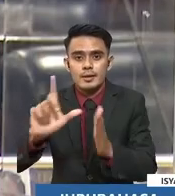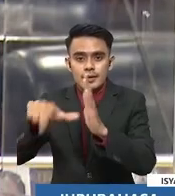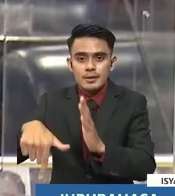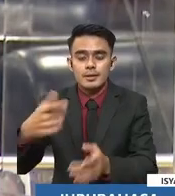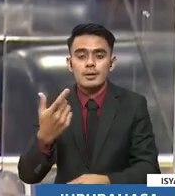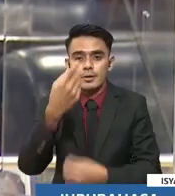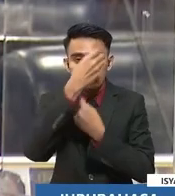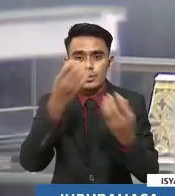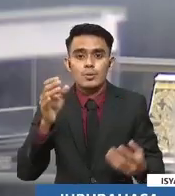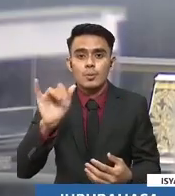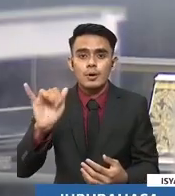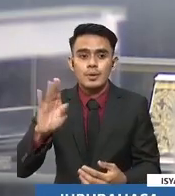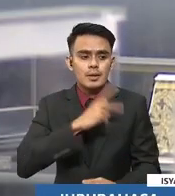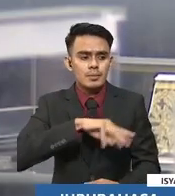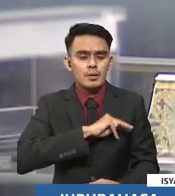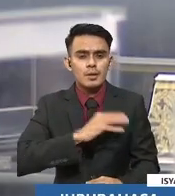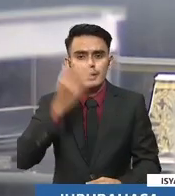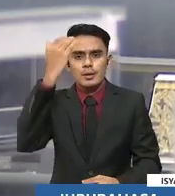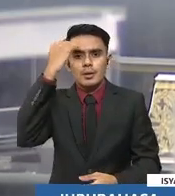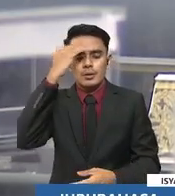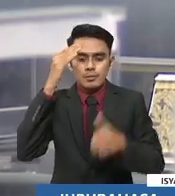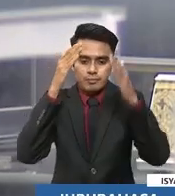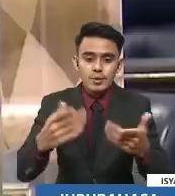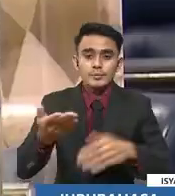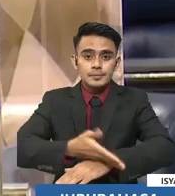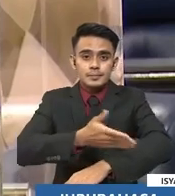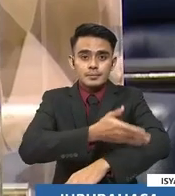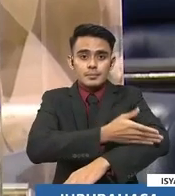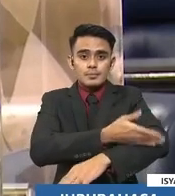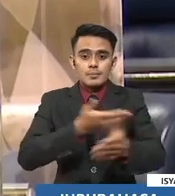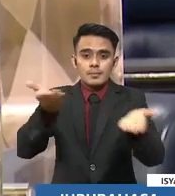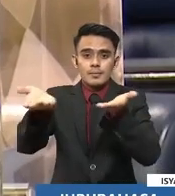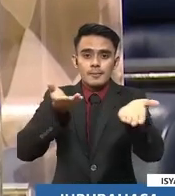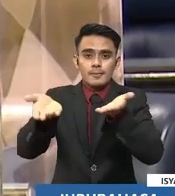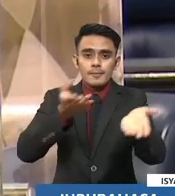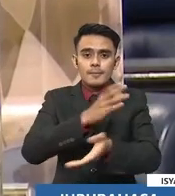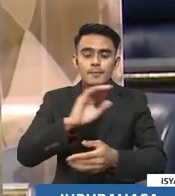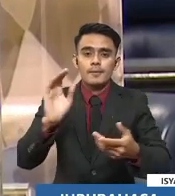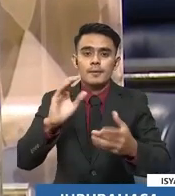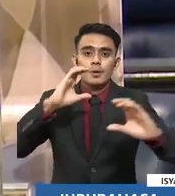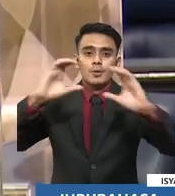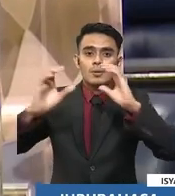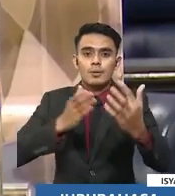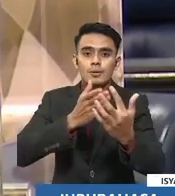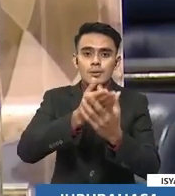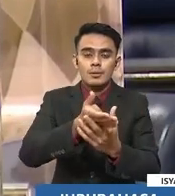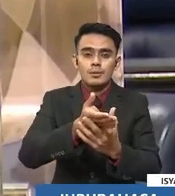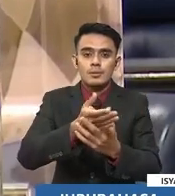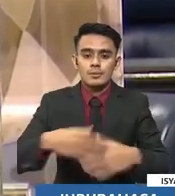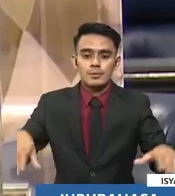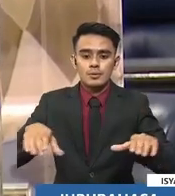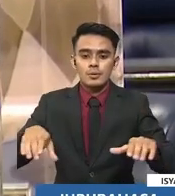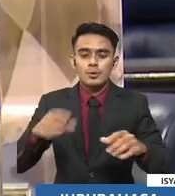Jadi untuk makluman yang berhormat, Kementerian Siasat cakna dan memberikan tumpuan kepada penambahbaikan perkhidmatan komunikasi melalui